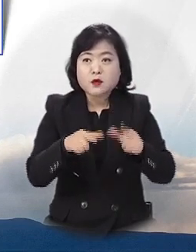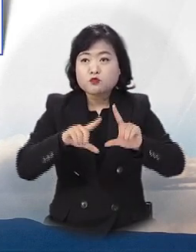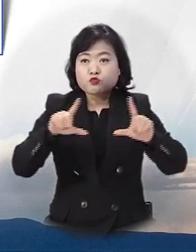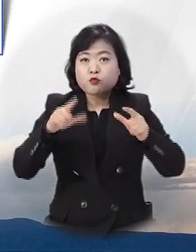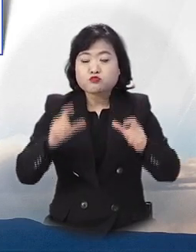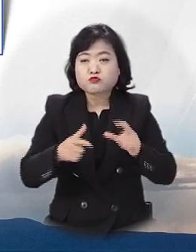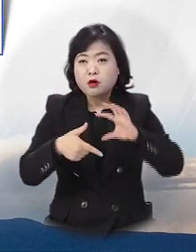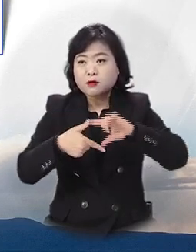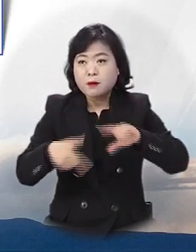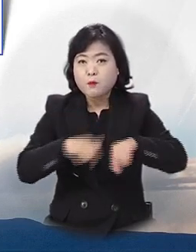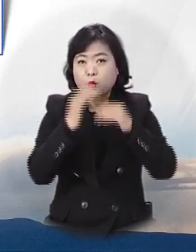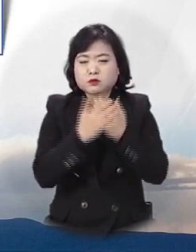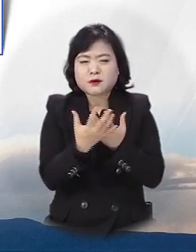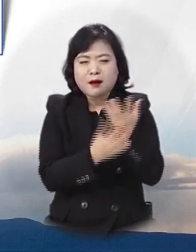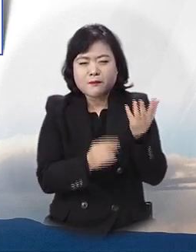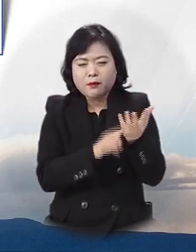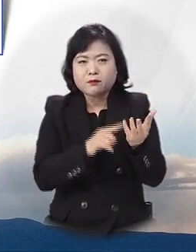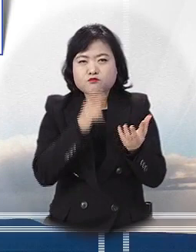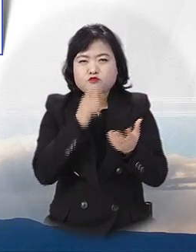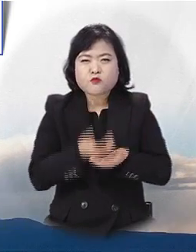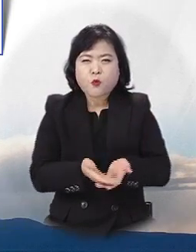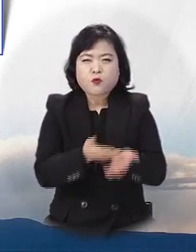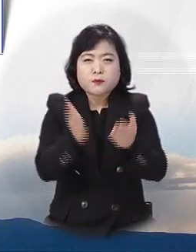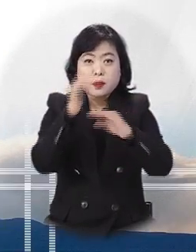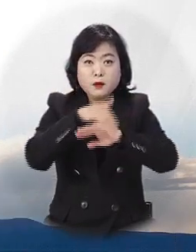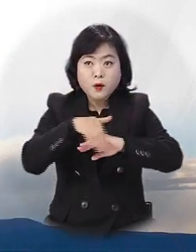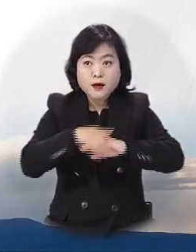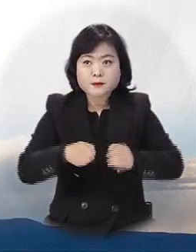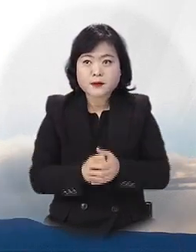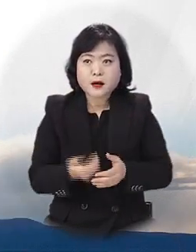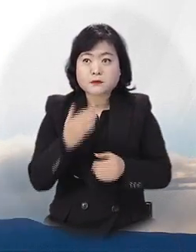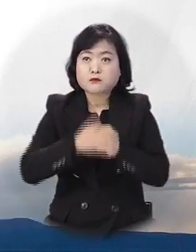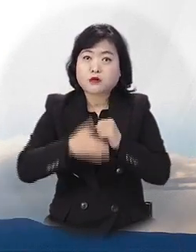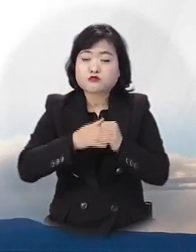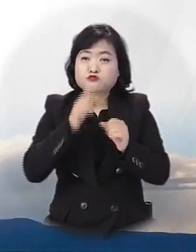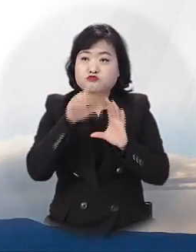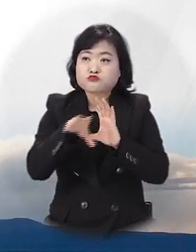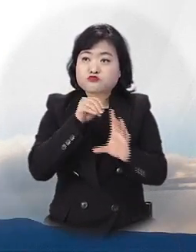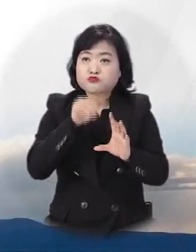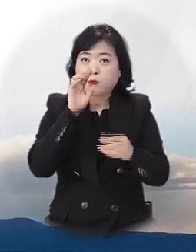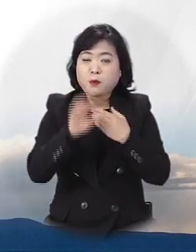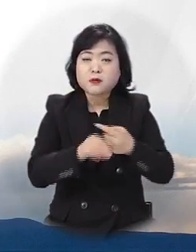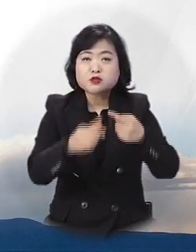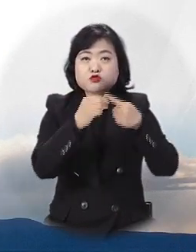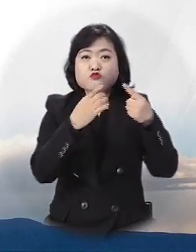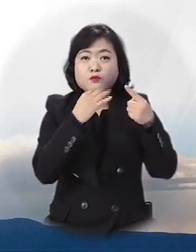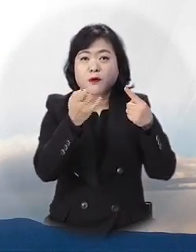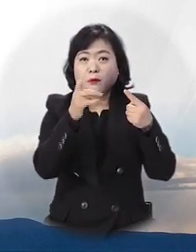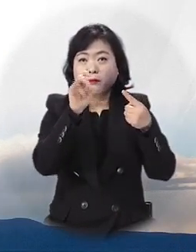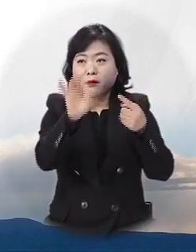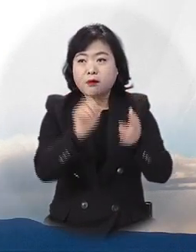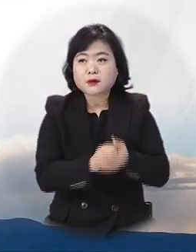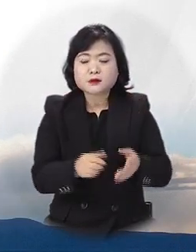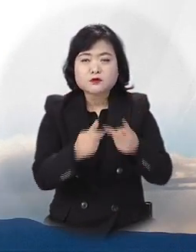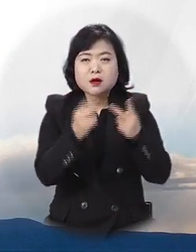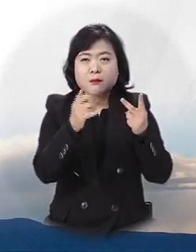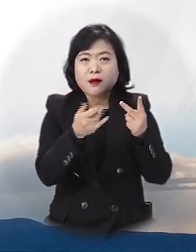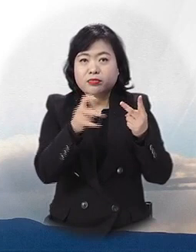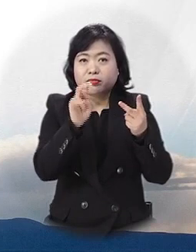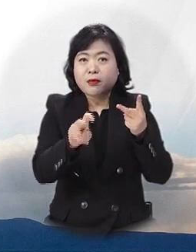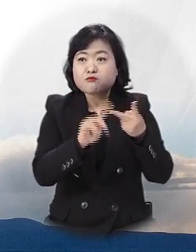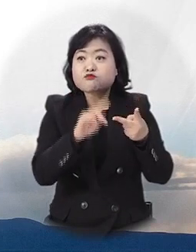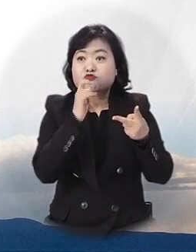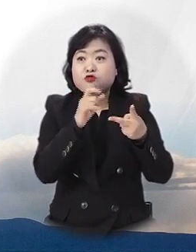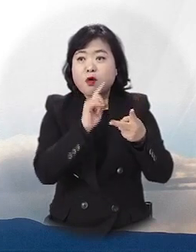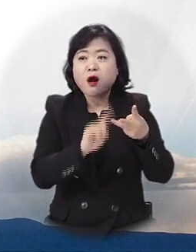모두 강변여과수 가 공급될 예정입니다 하지만 대구치 수원 의 경우 1순위 가 구미 해평 2순위가 이 맞댄